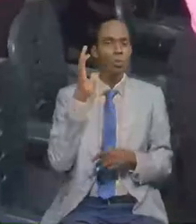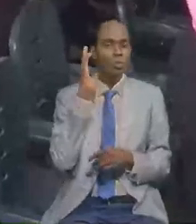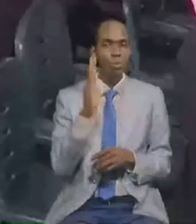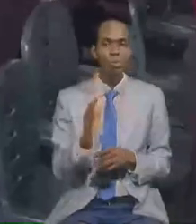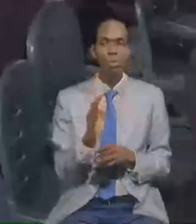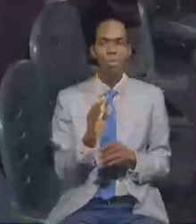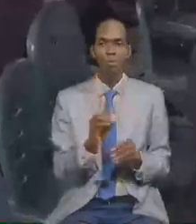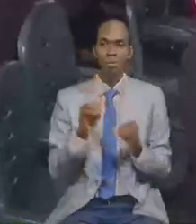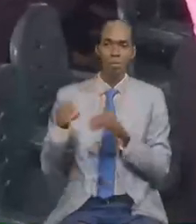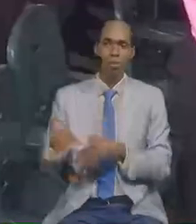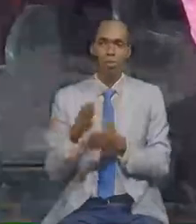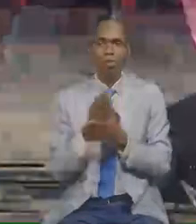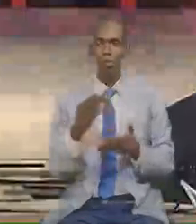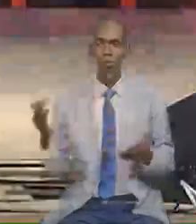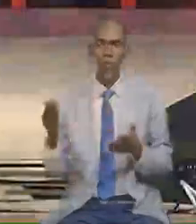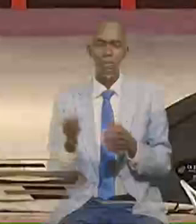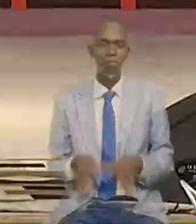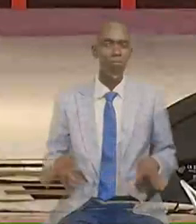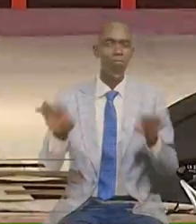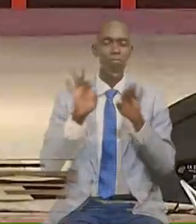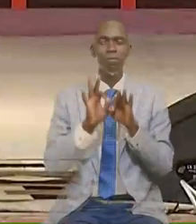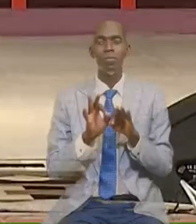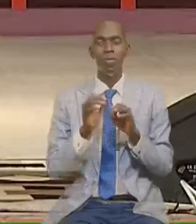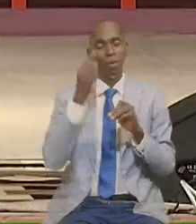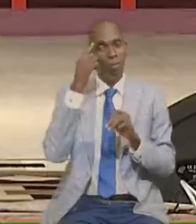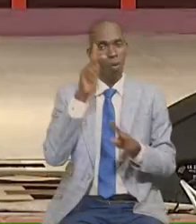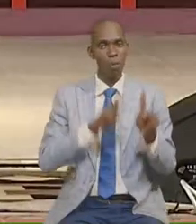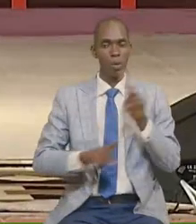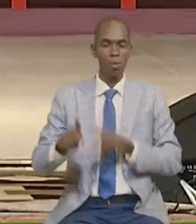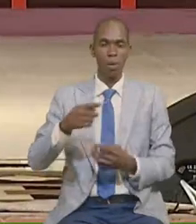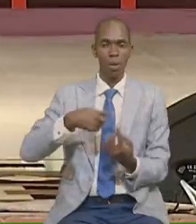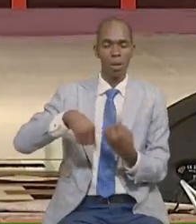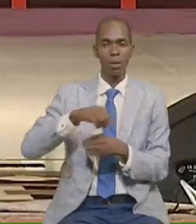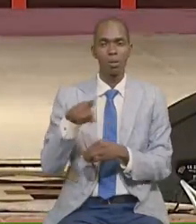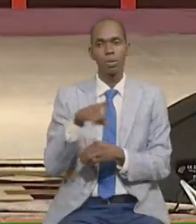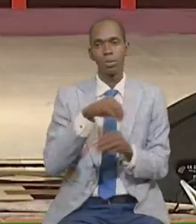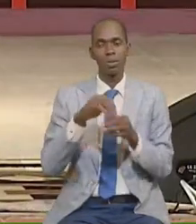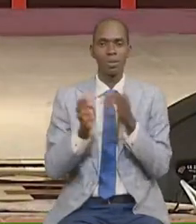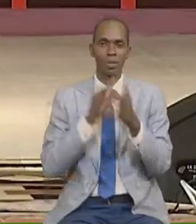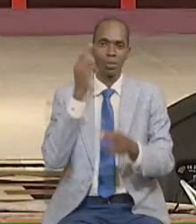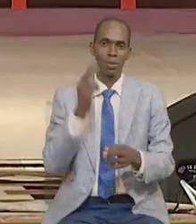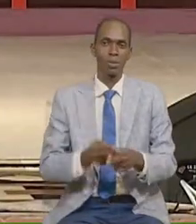vous allez donner quelque chose de tangible aux gens autour de vous au nom de Jésus